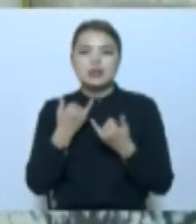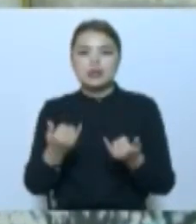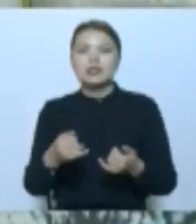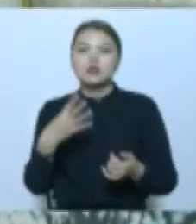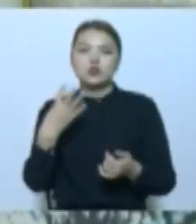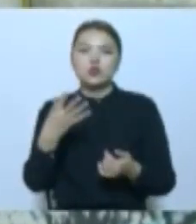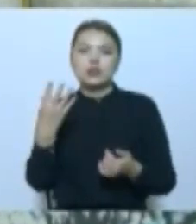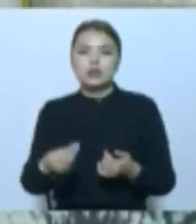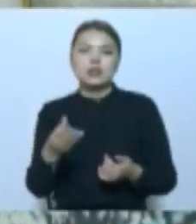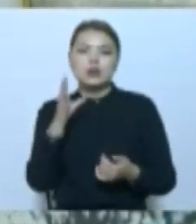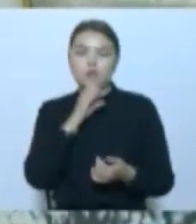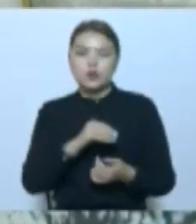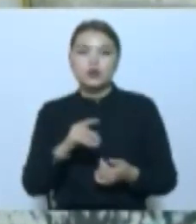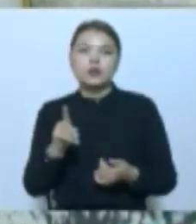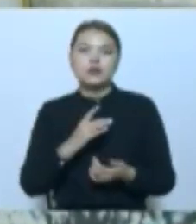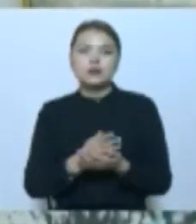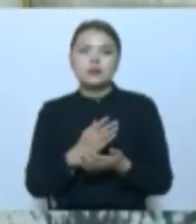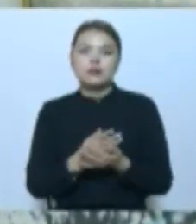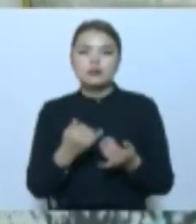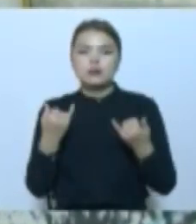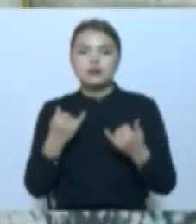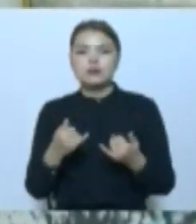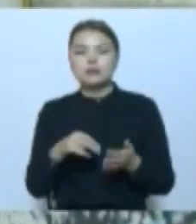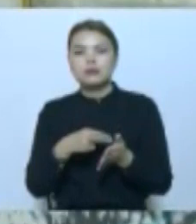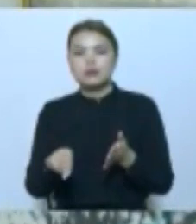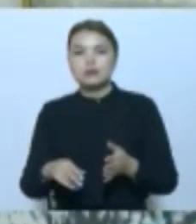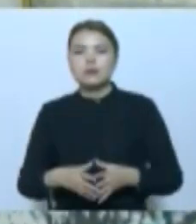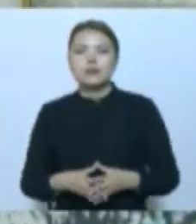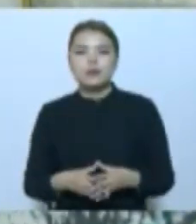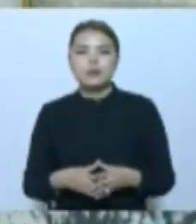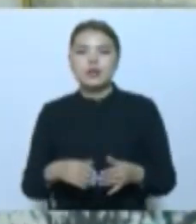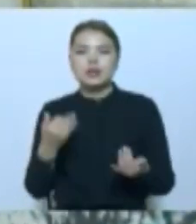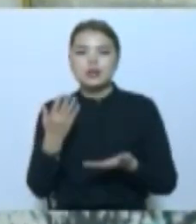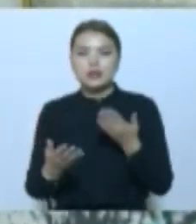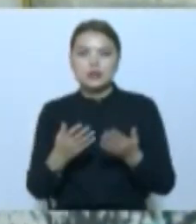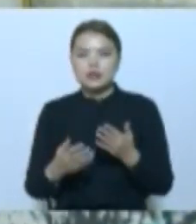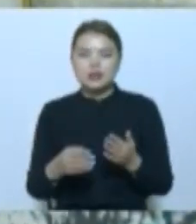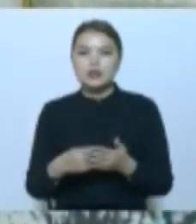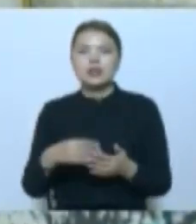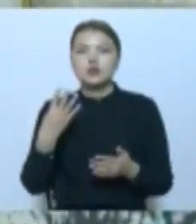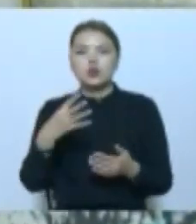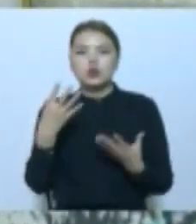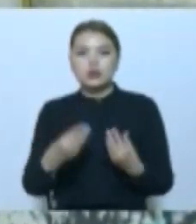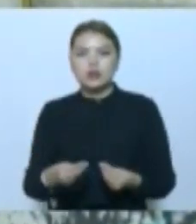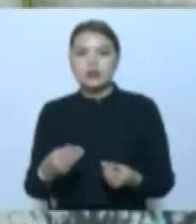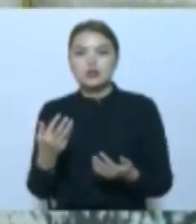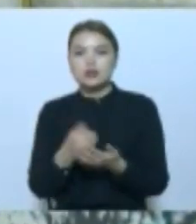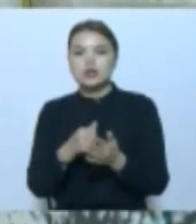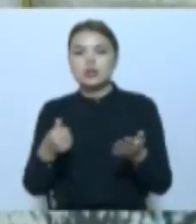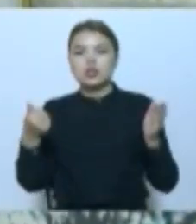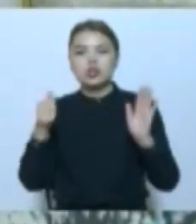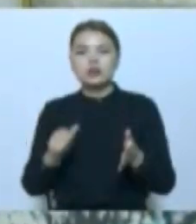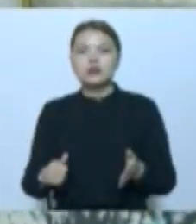рабочих чтобы они могли пройти платежеспособность если люди проходят эту платежеспособность им даётся